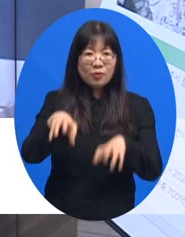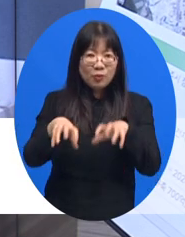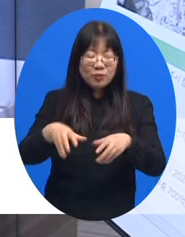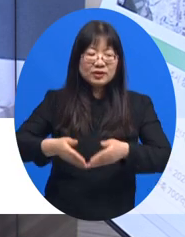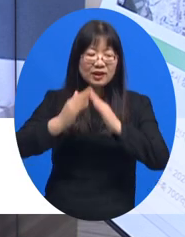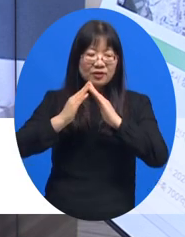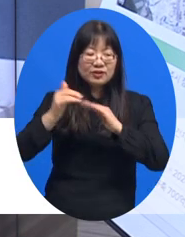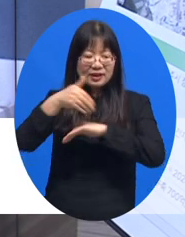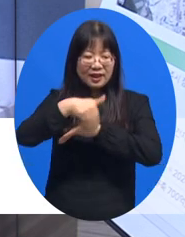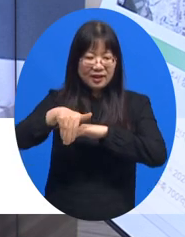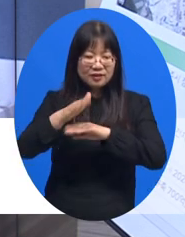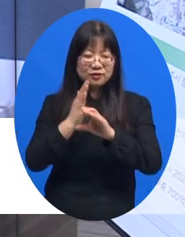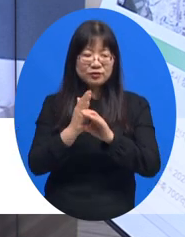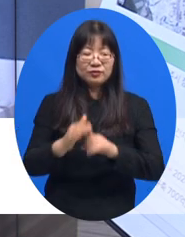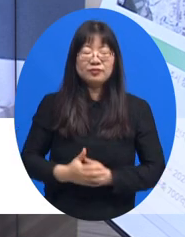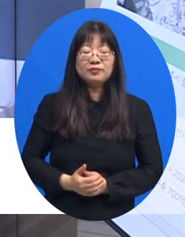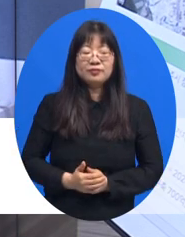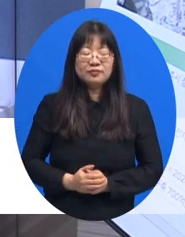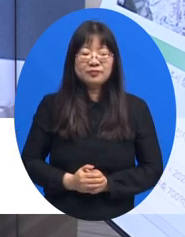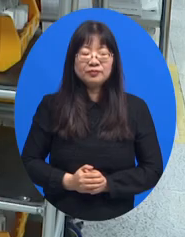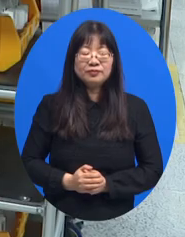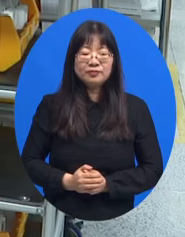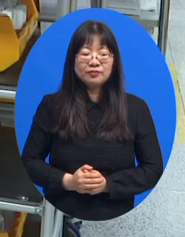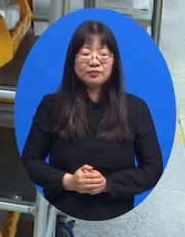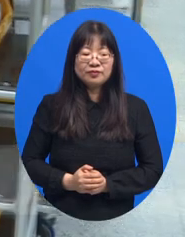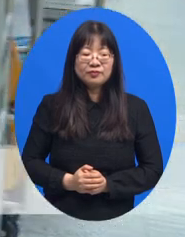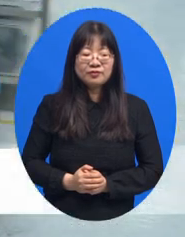내용 최지영 기자 리포트로 같이 보시죠.